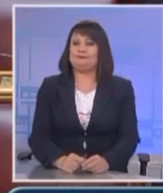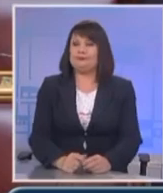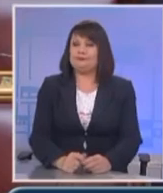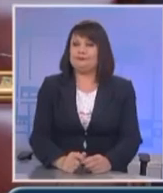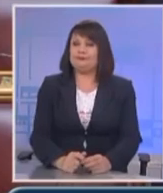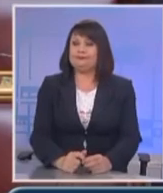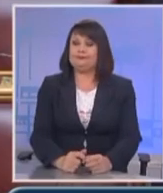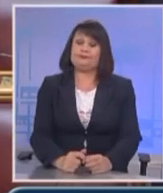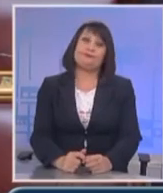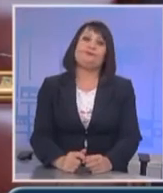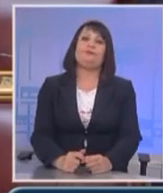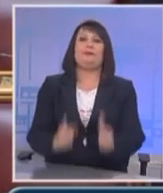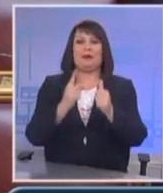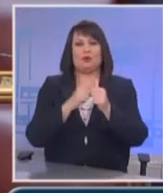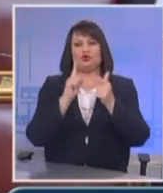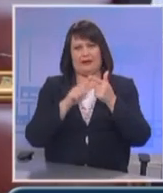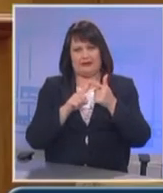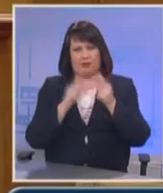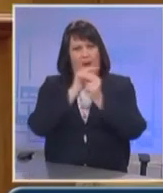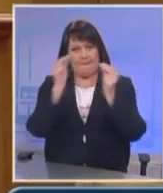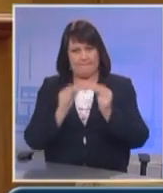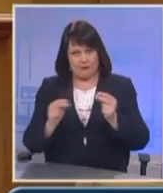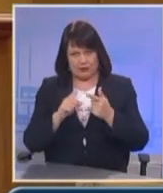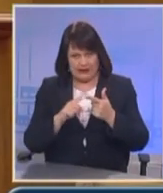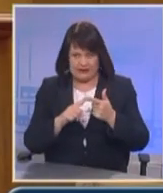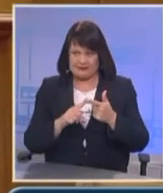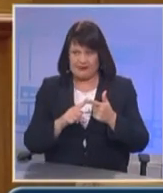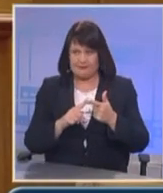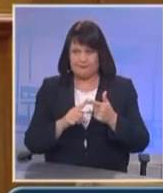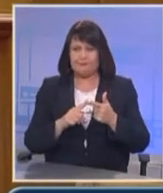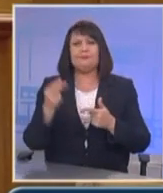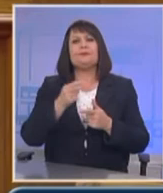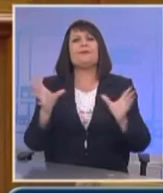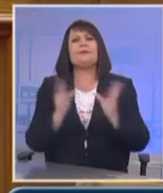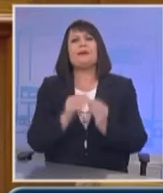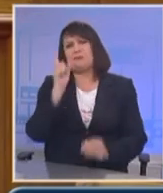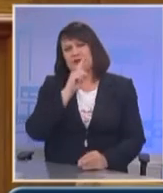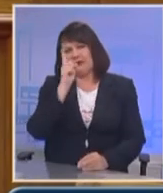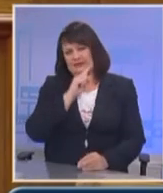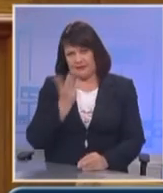Και έρχομαι στο δεύτερο συμπέρασμα που αφορά τα ψέματα.